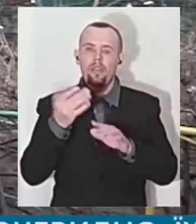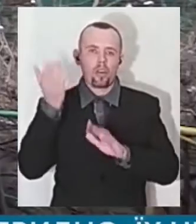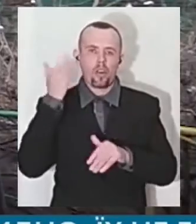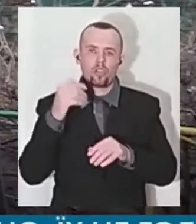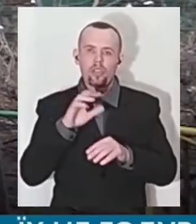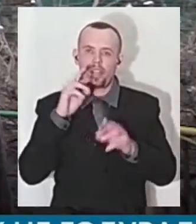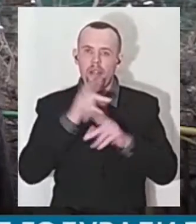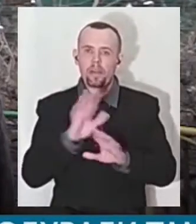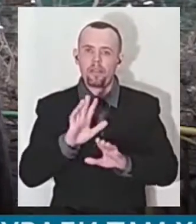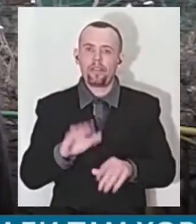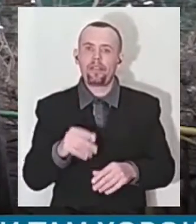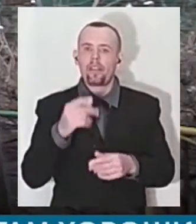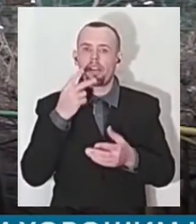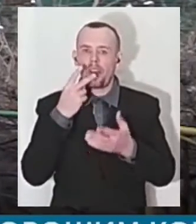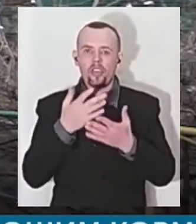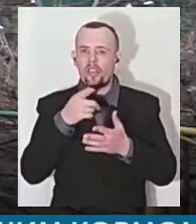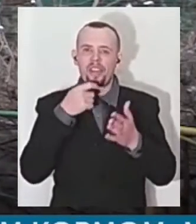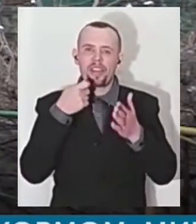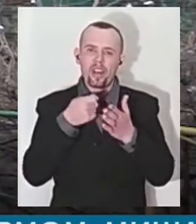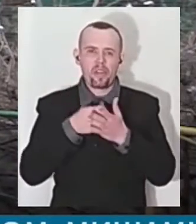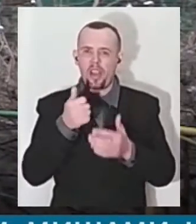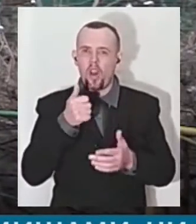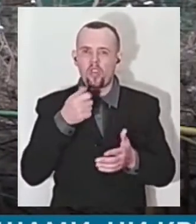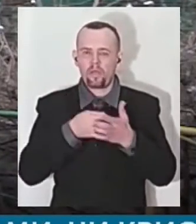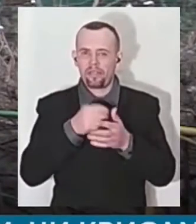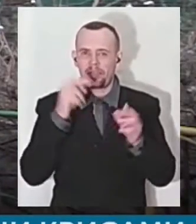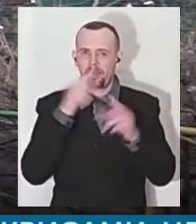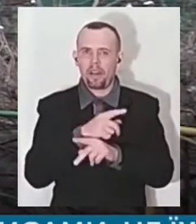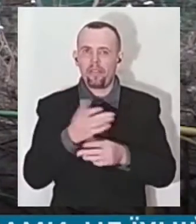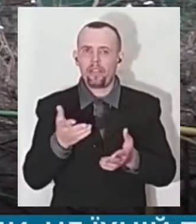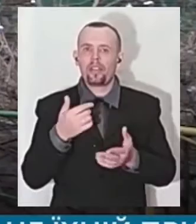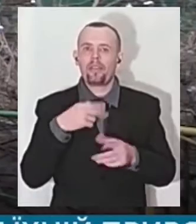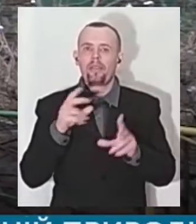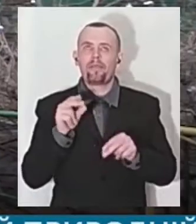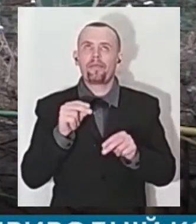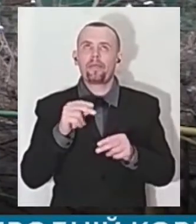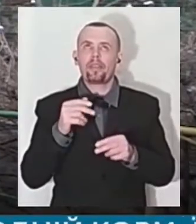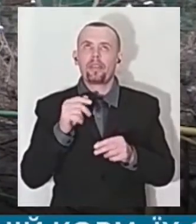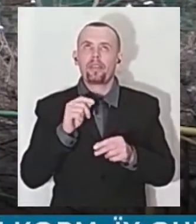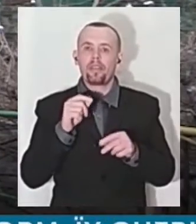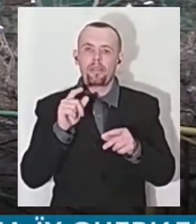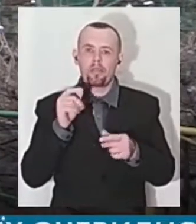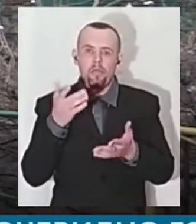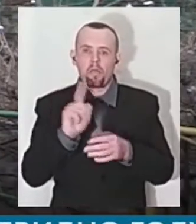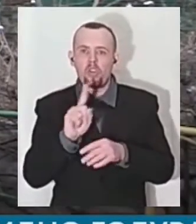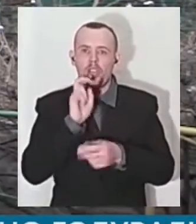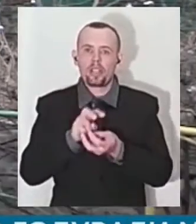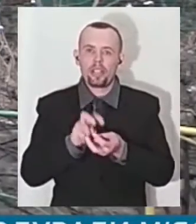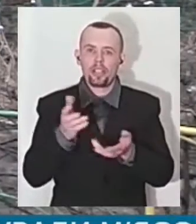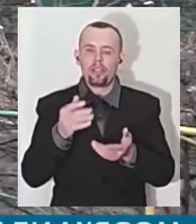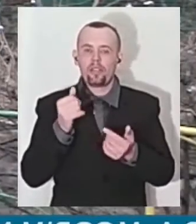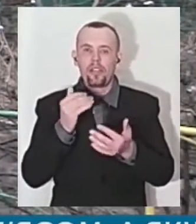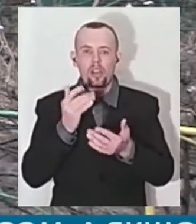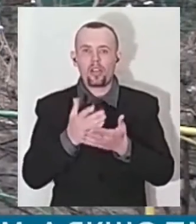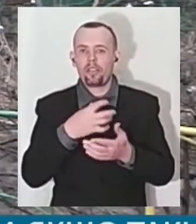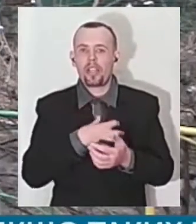Очевидно, не кормили там хорошим кормом, типу мишок чи крисок. Вот, це їх естественний корм. Вот, їх